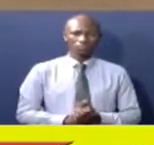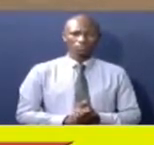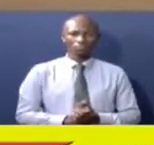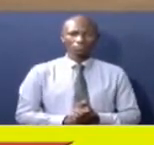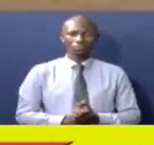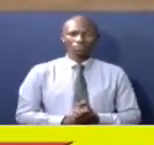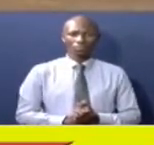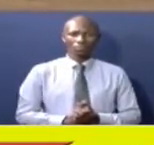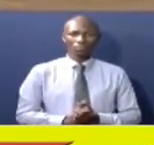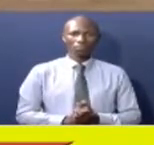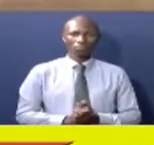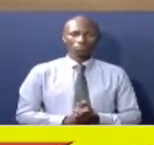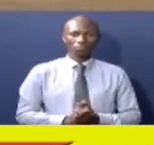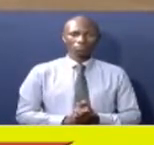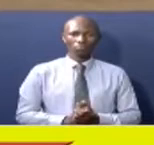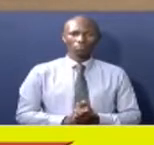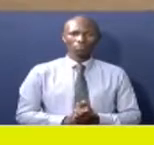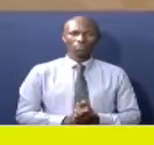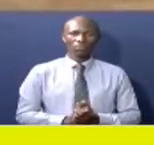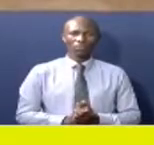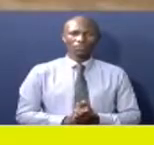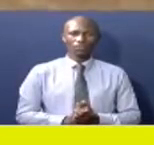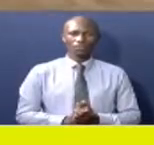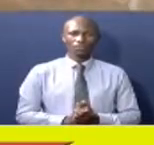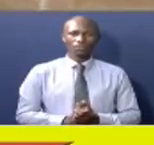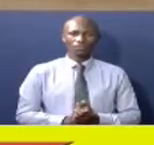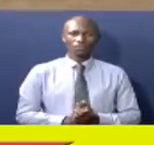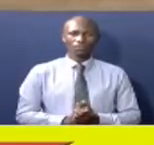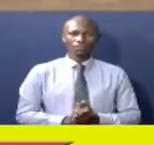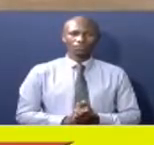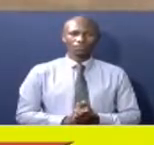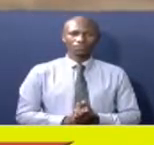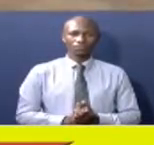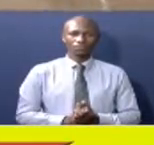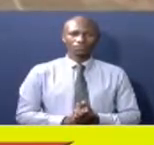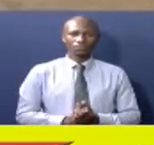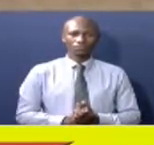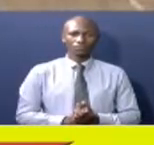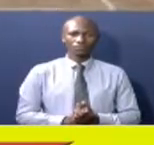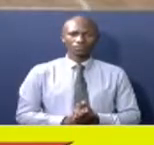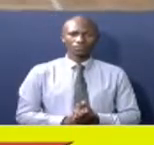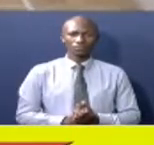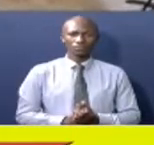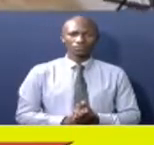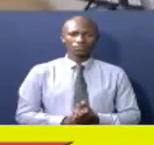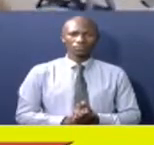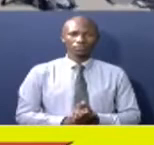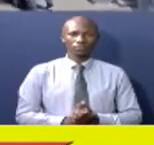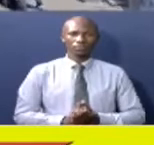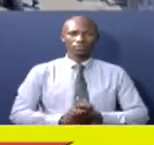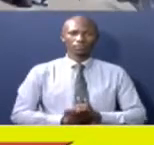Asembeka. Ukadibio na Michael Motira kwa kichwa. Ukaingia kwenye mguu wake Hendro Nyango. Mfungaji lakini leo